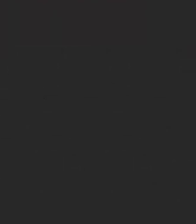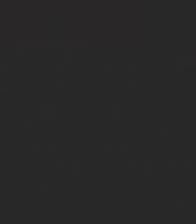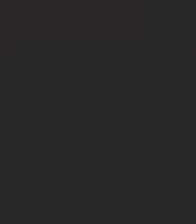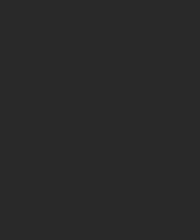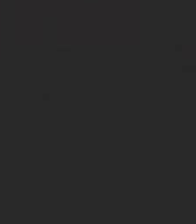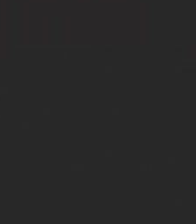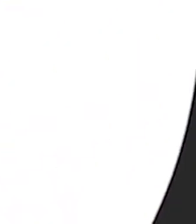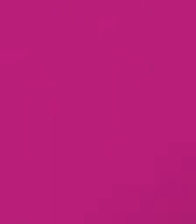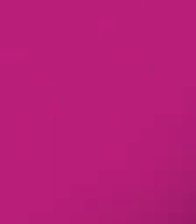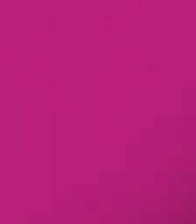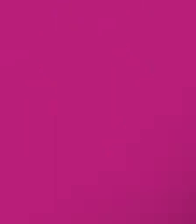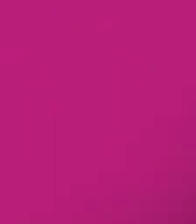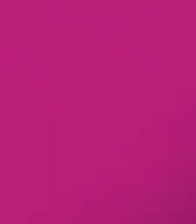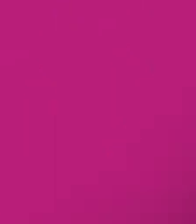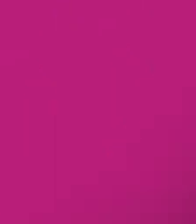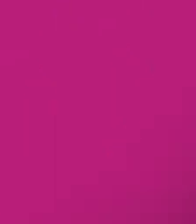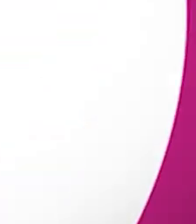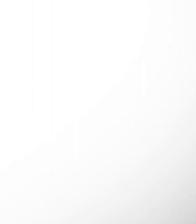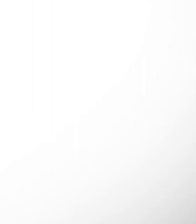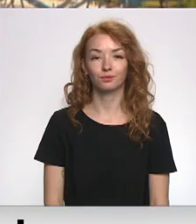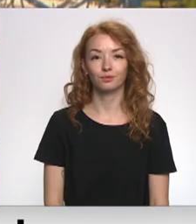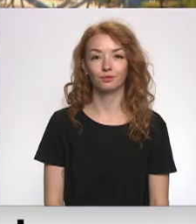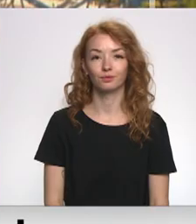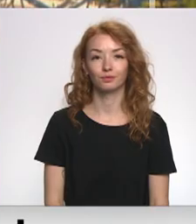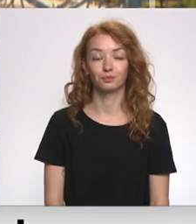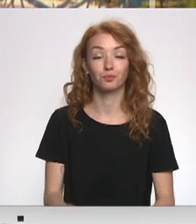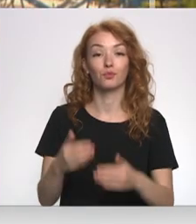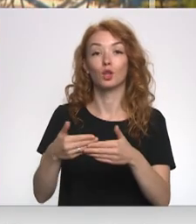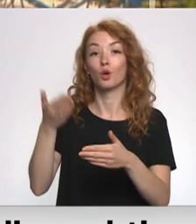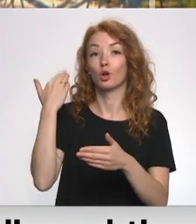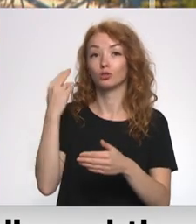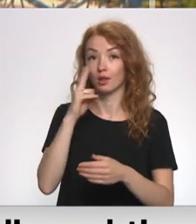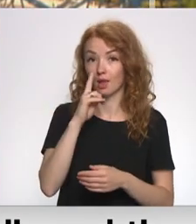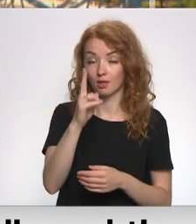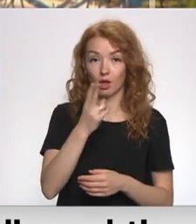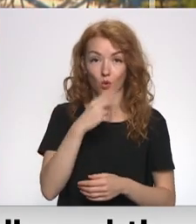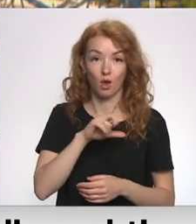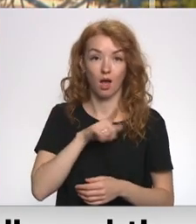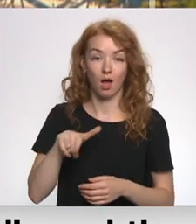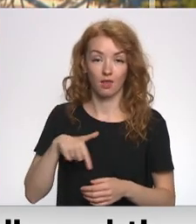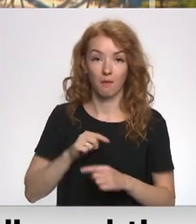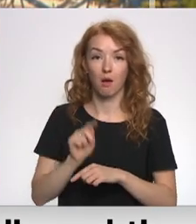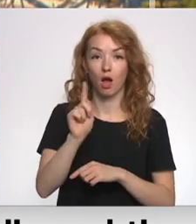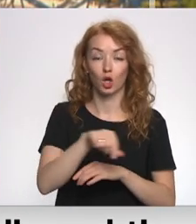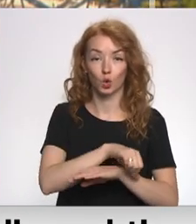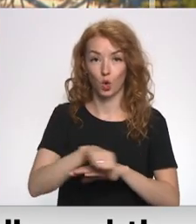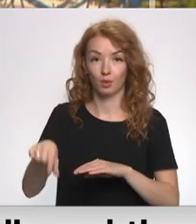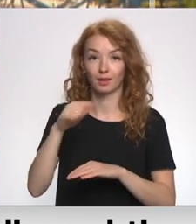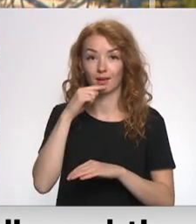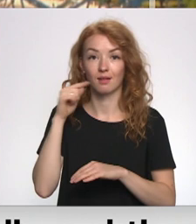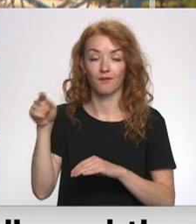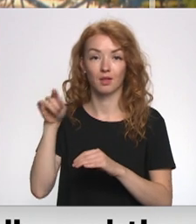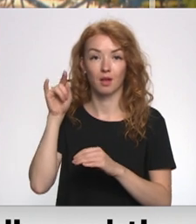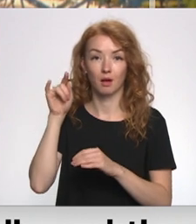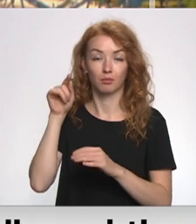Re, viss ēters ir te! Bet iepriekšējā nedēļā no Latvijas pāri robežai Krievijā ielaists